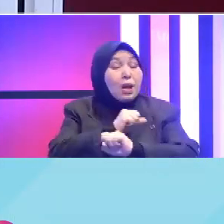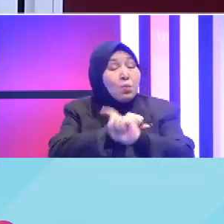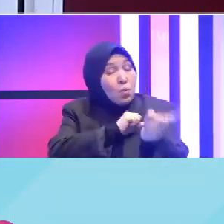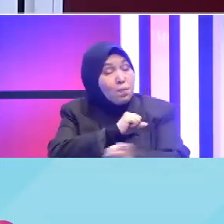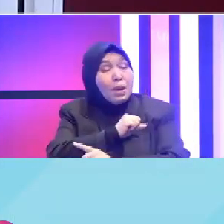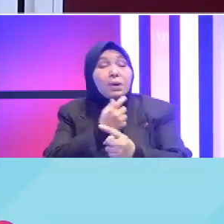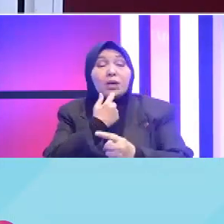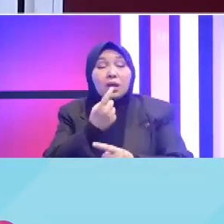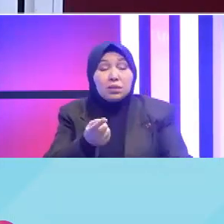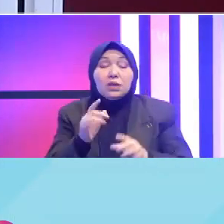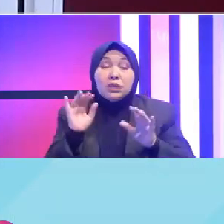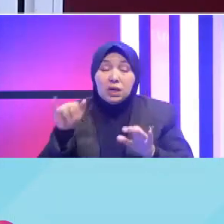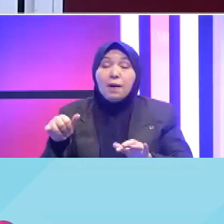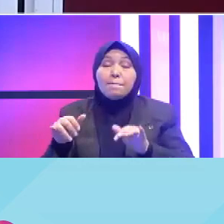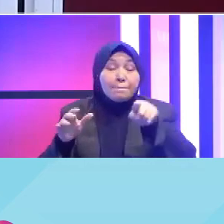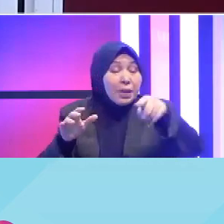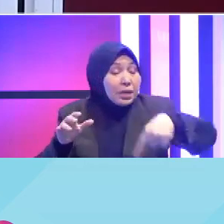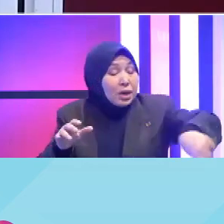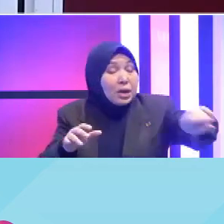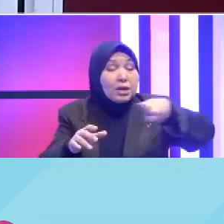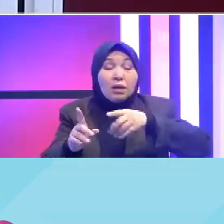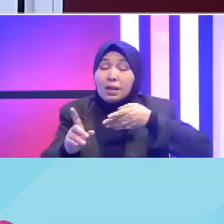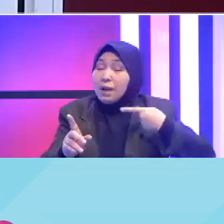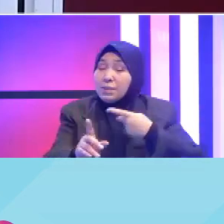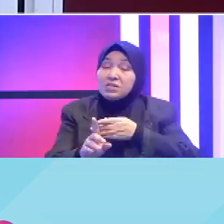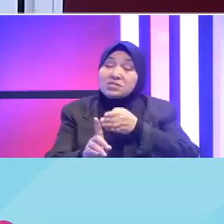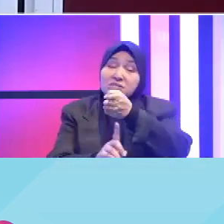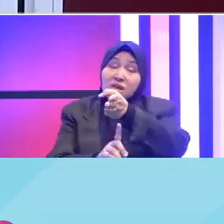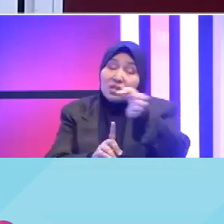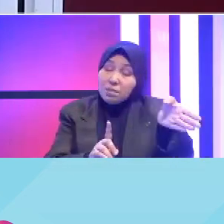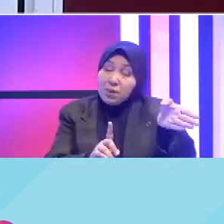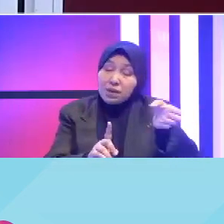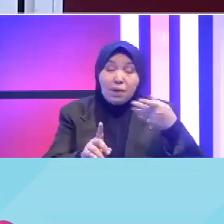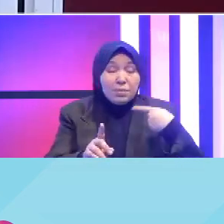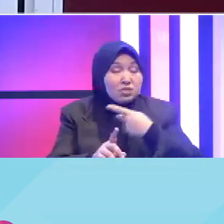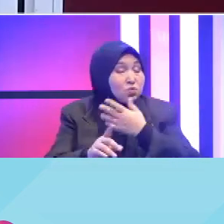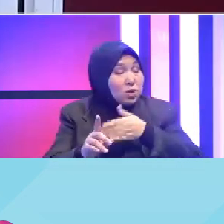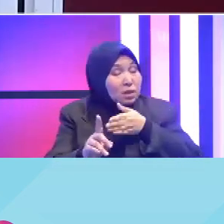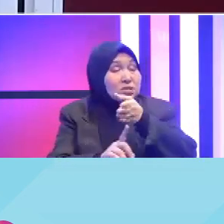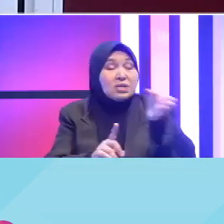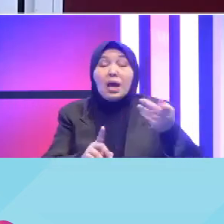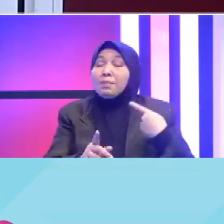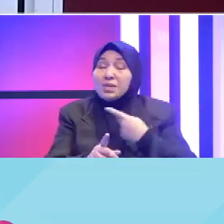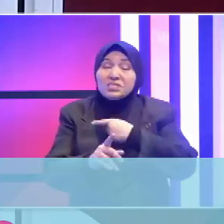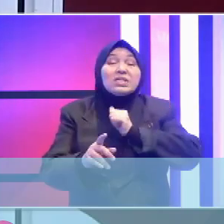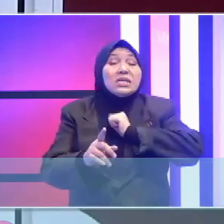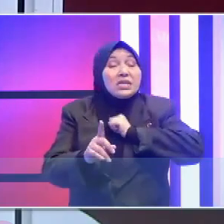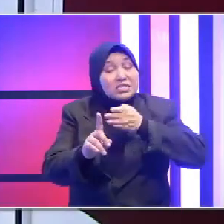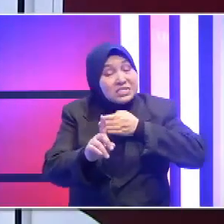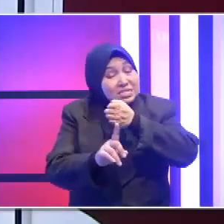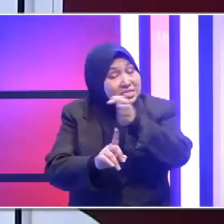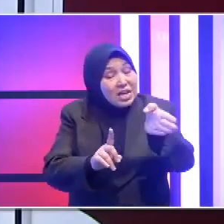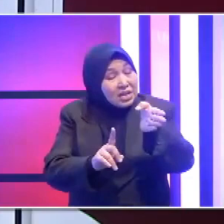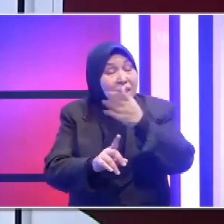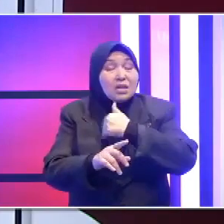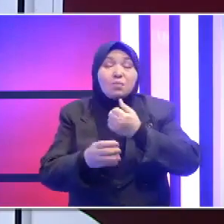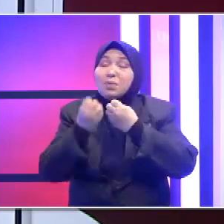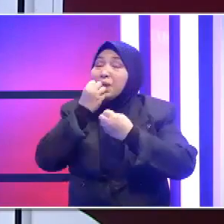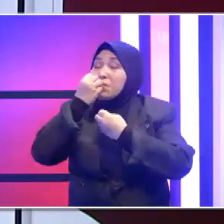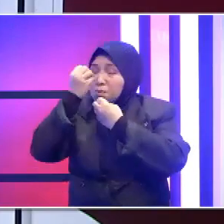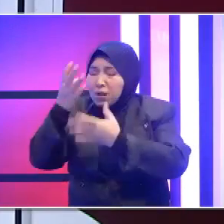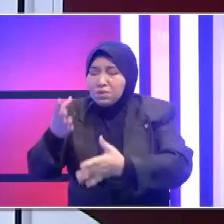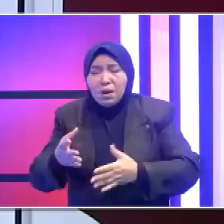berkata ia mereka inilah orang yang kami sesatkan itu kami telah menyelesaikan mereka sebagaimana khamis jadi sesaat kami menyakitkan pada engkau